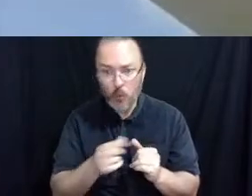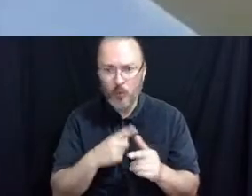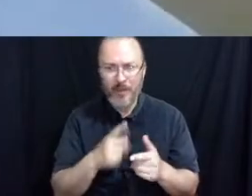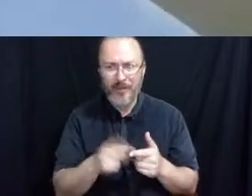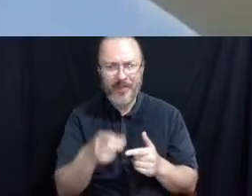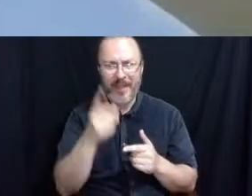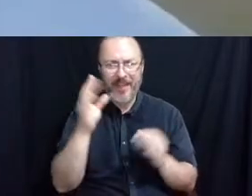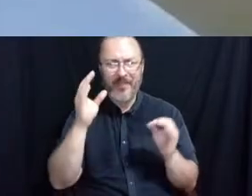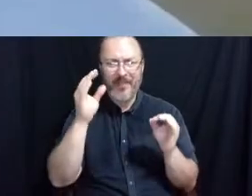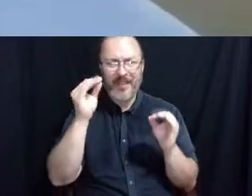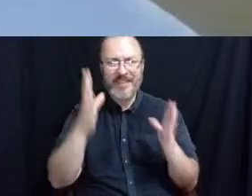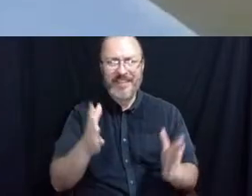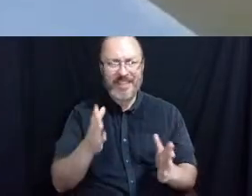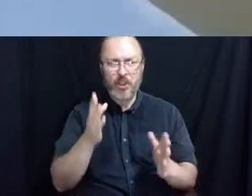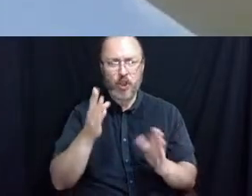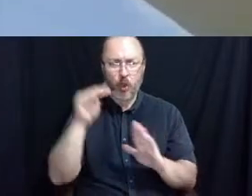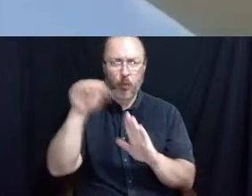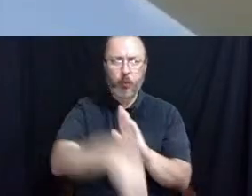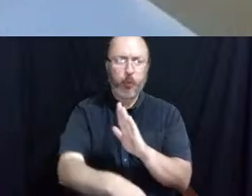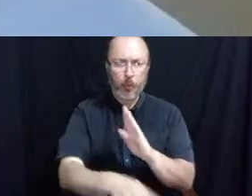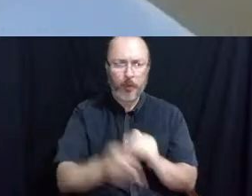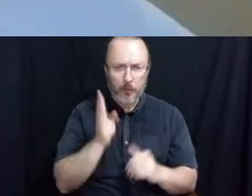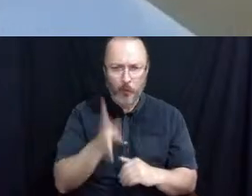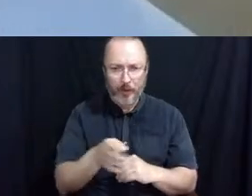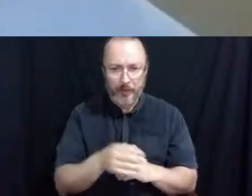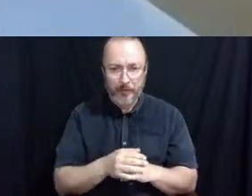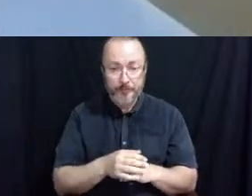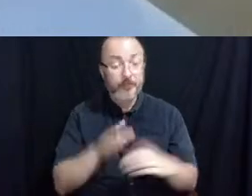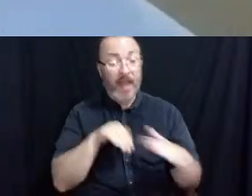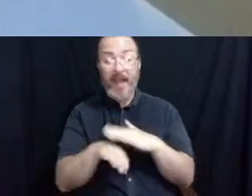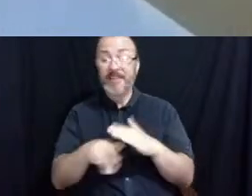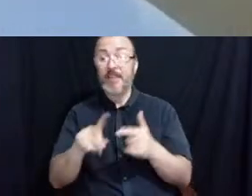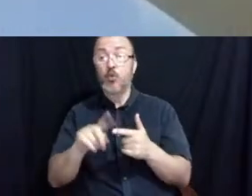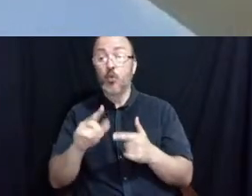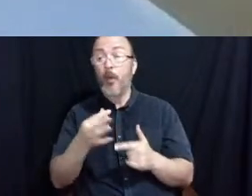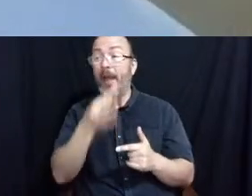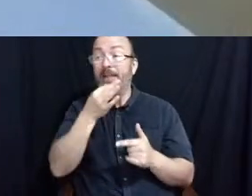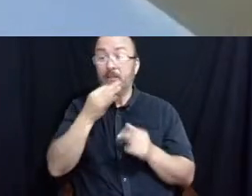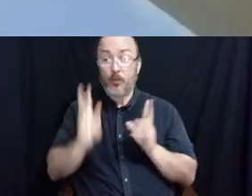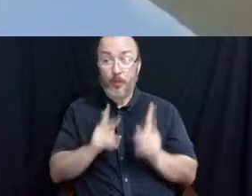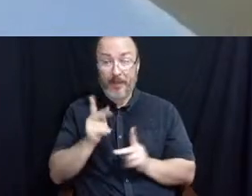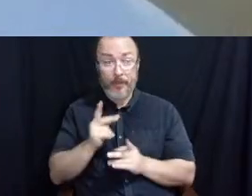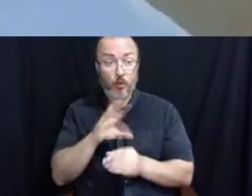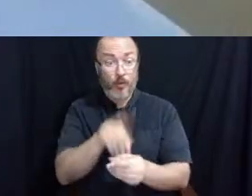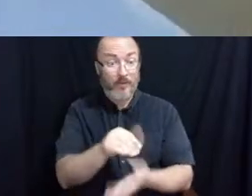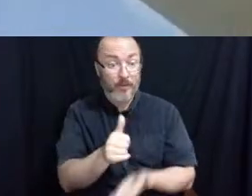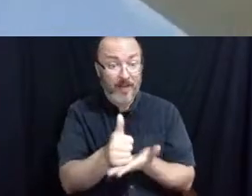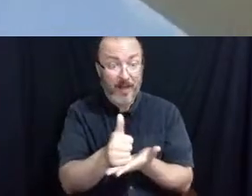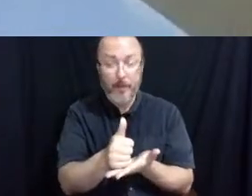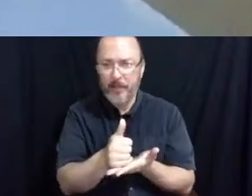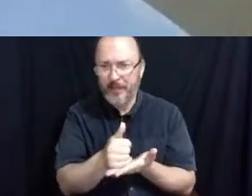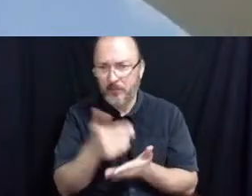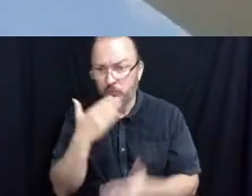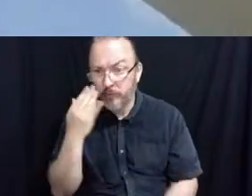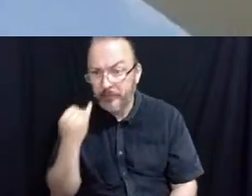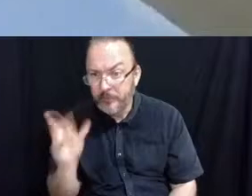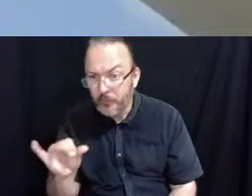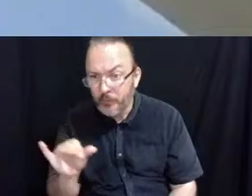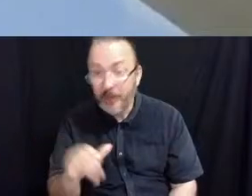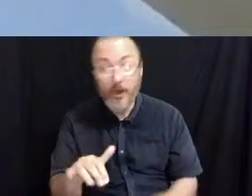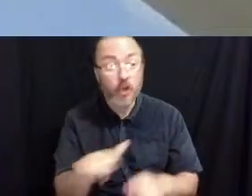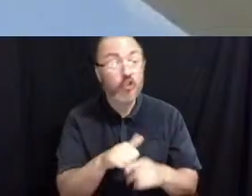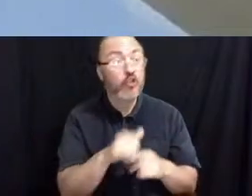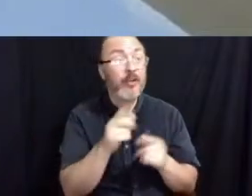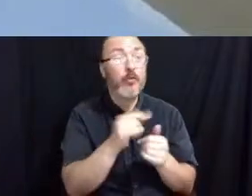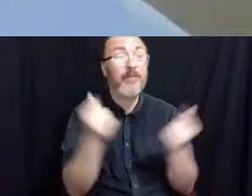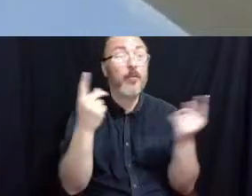les enseignants vont être surmenés et épuisés. Il faut avoir accès à des experts de qualité qui peuvent aider les enseignants. On ne peut pas former